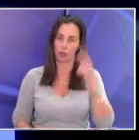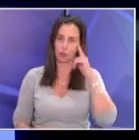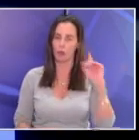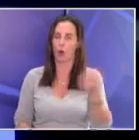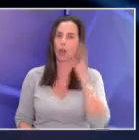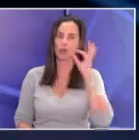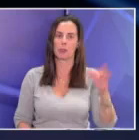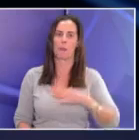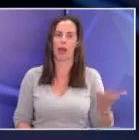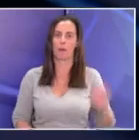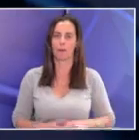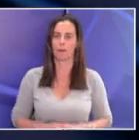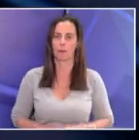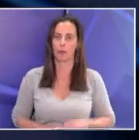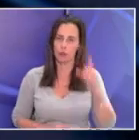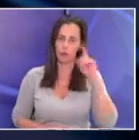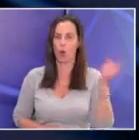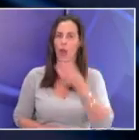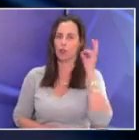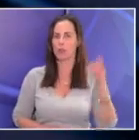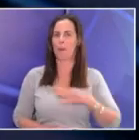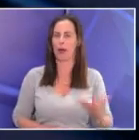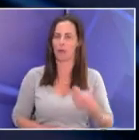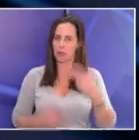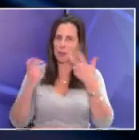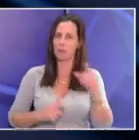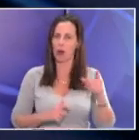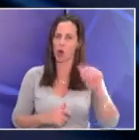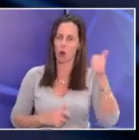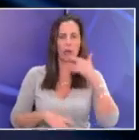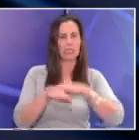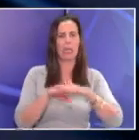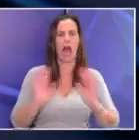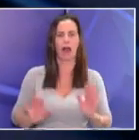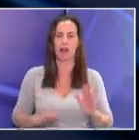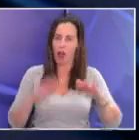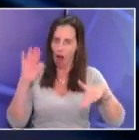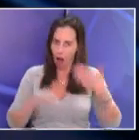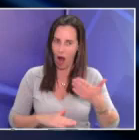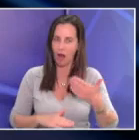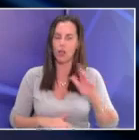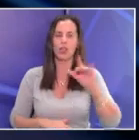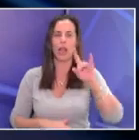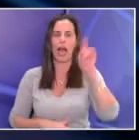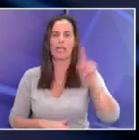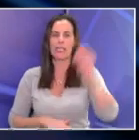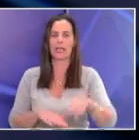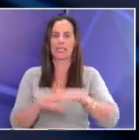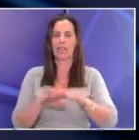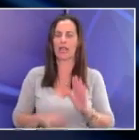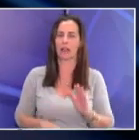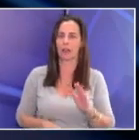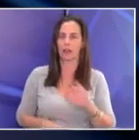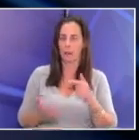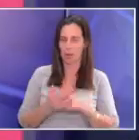שבכל אנשים זה פגע. חושבת שבכל אנשים, והייתי מצפה ממנו קודם כל להתנצל. אחר כך מאורן להתנצל. בעקבות התגובה אני